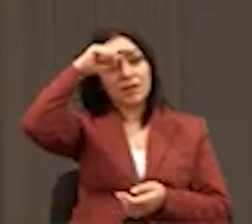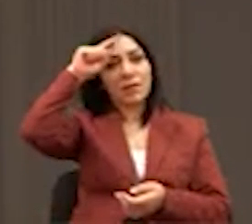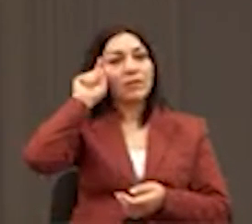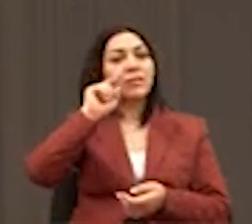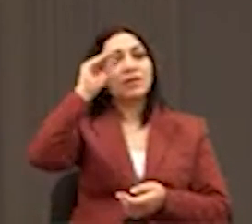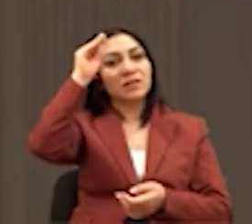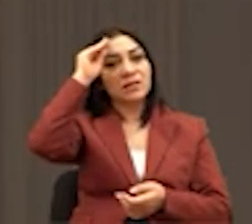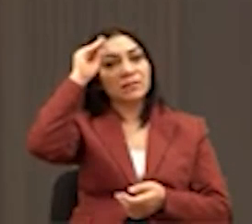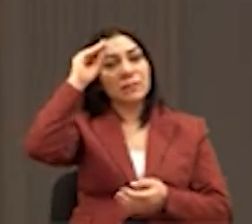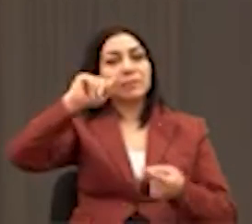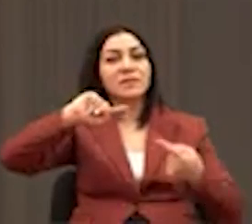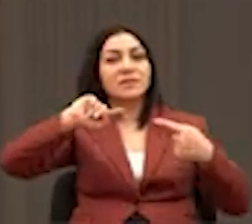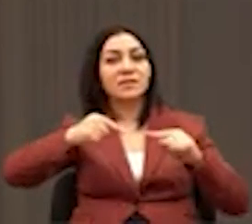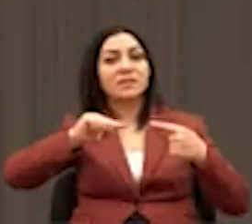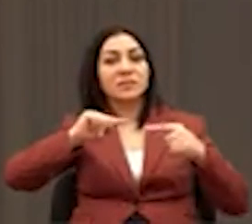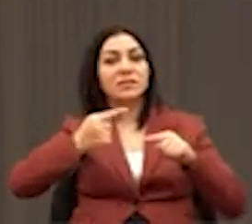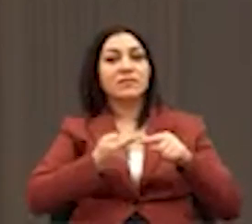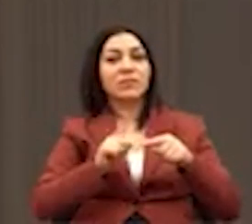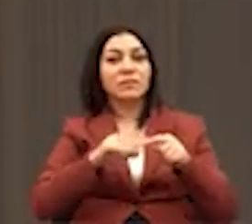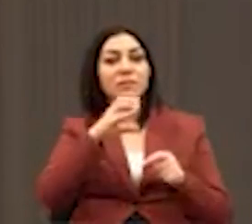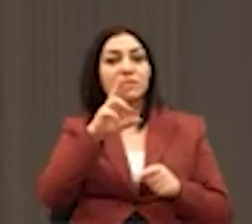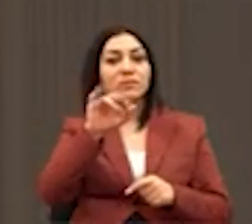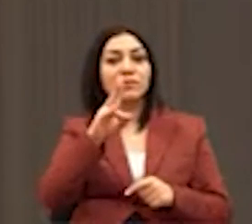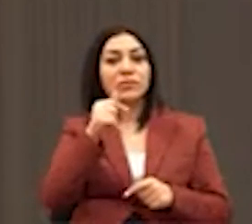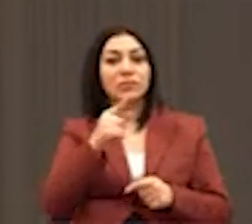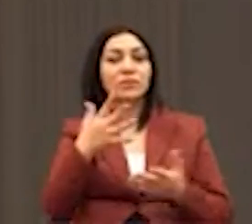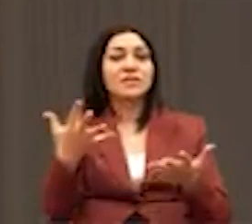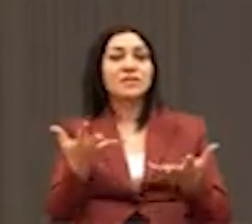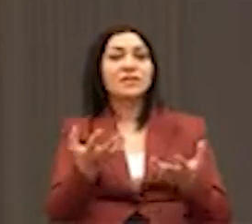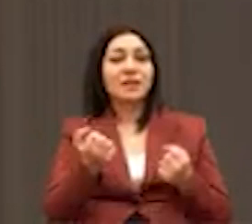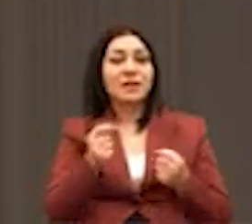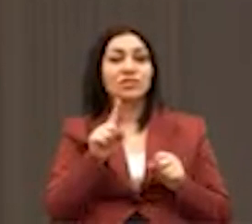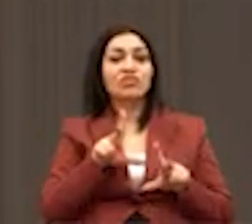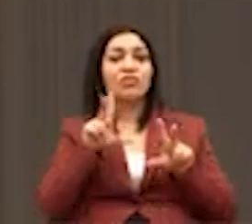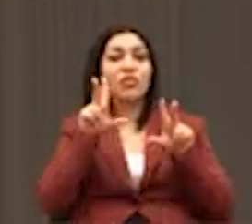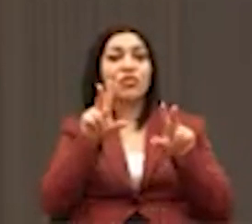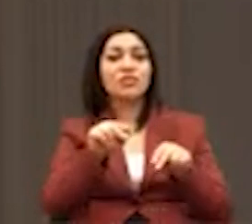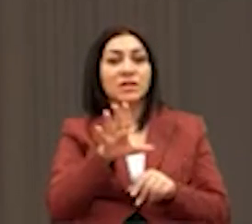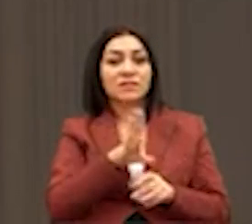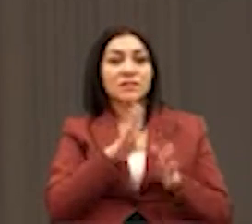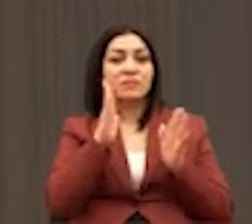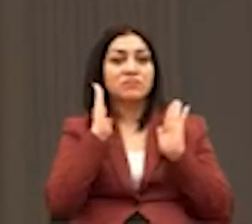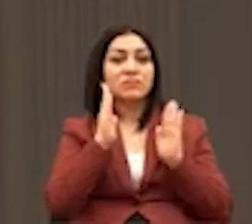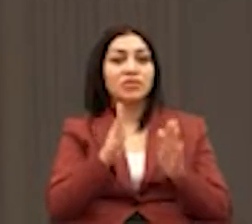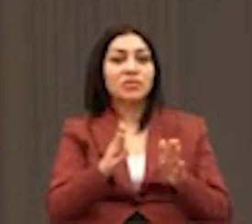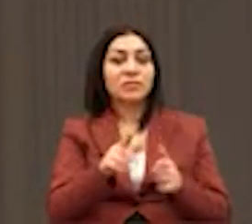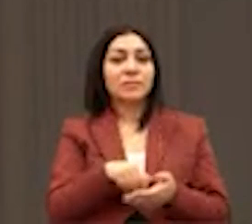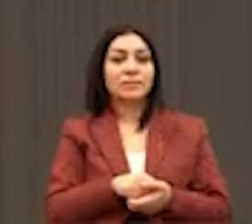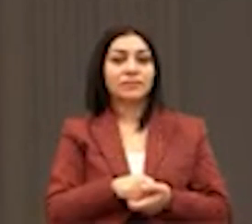սրում են, որպիսի Սյունիքում ստանան այն, ինչ իրենց խոստացվել է։